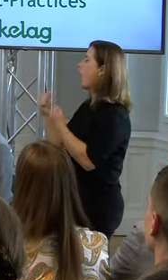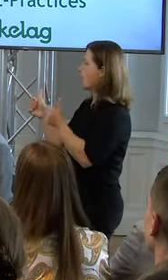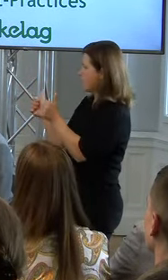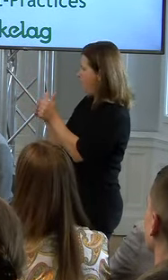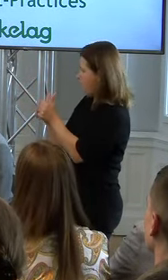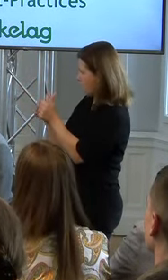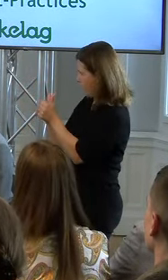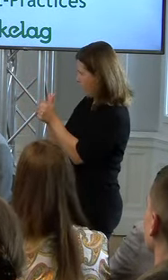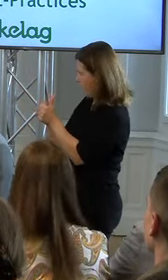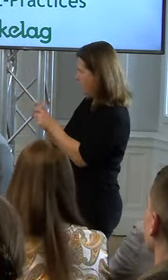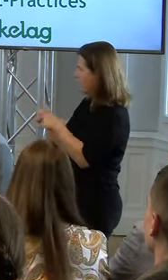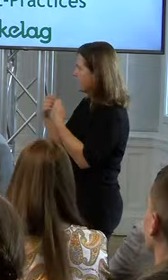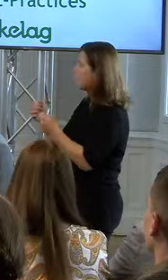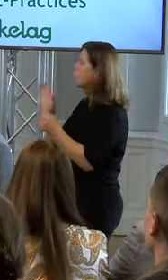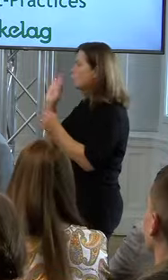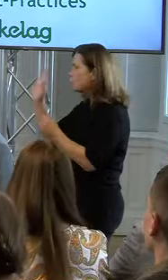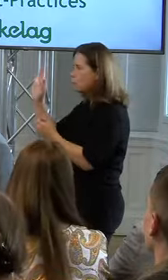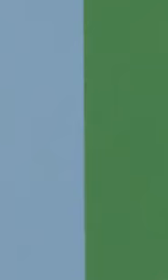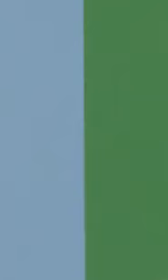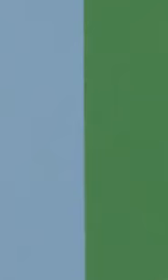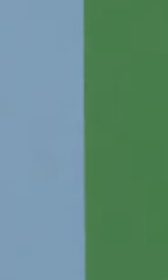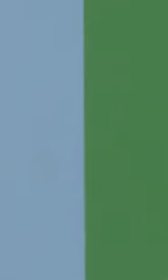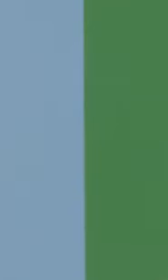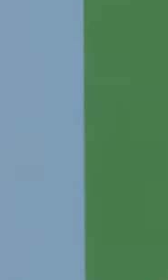an die Hand. Also es gibt super Unterstützung.